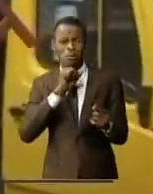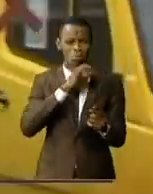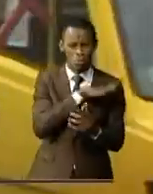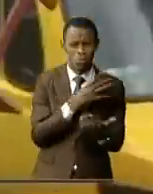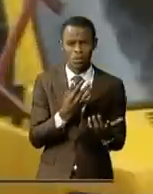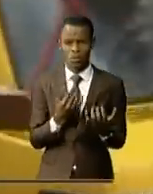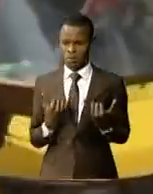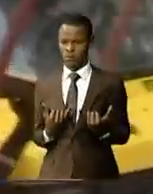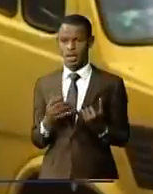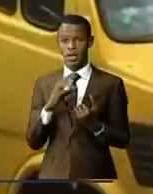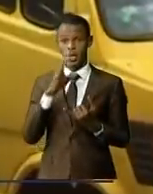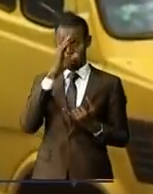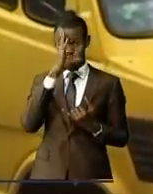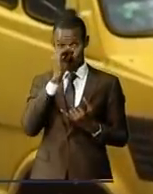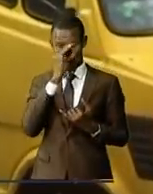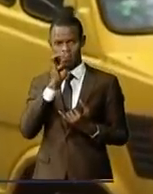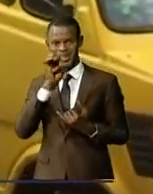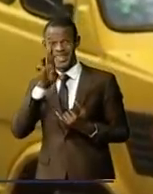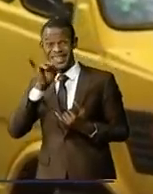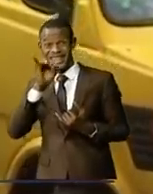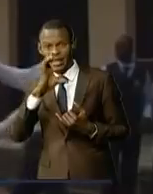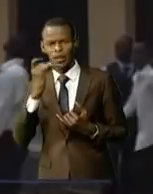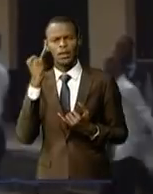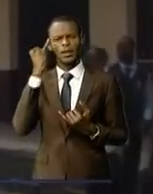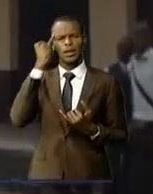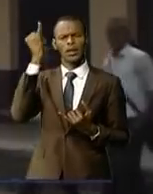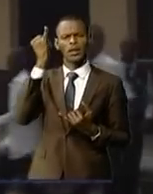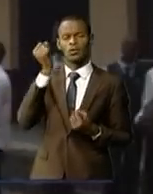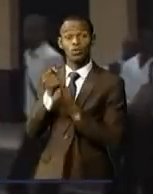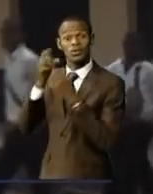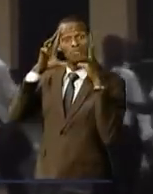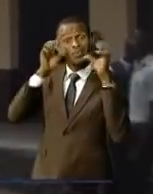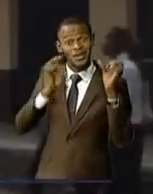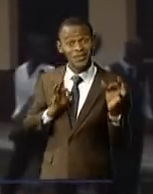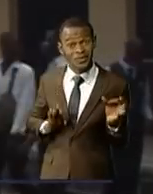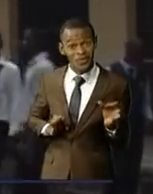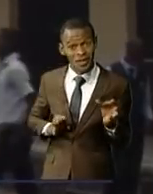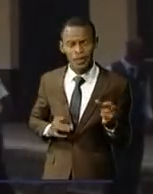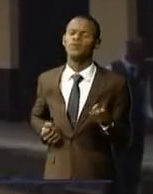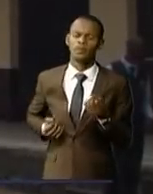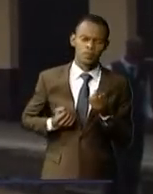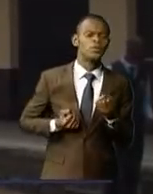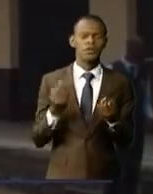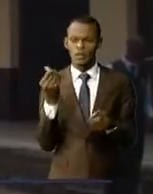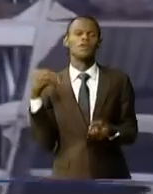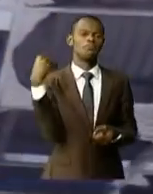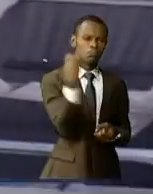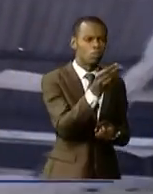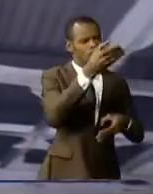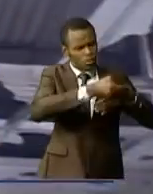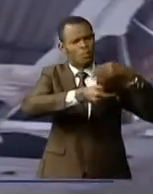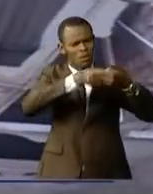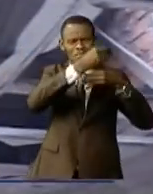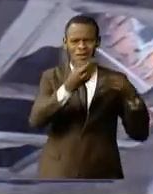chef de l'État en matière de l'éducation consacrée à la gratuité. Jadis, cet établissement scolaire s'est trouvé dans un état